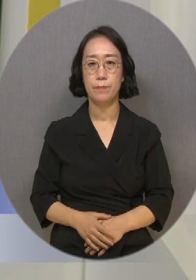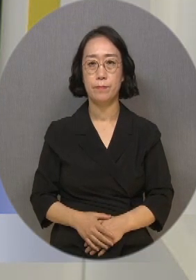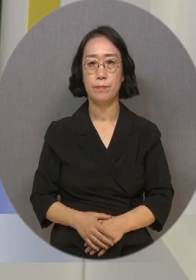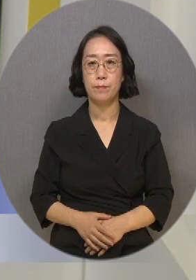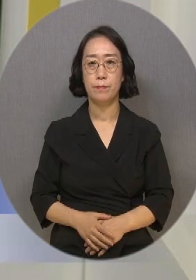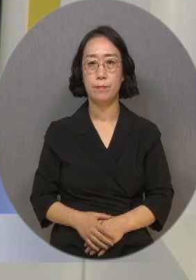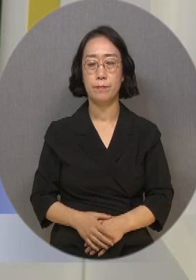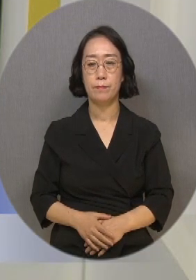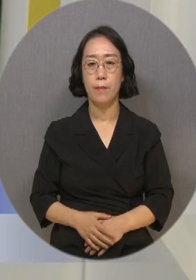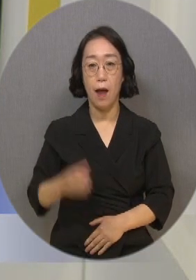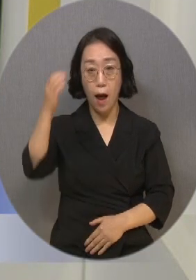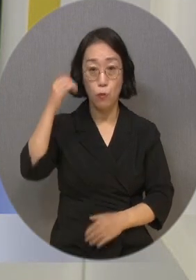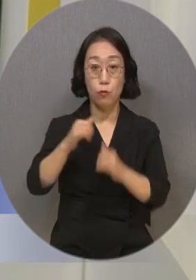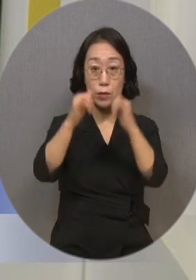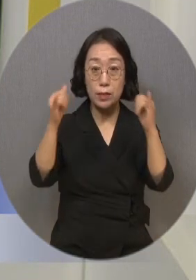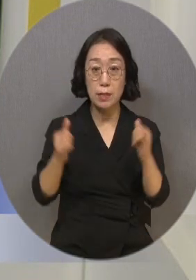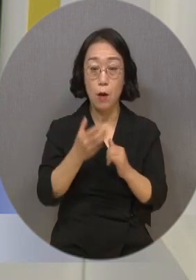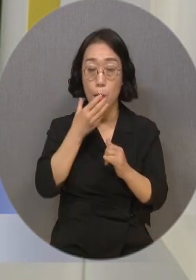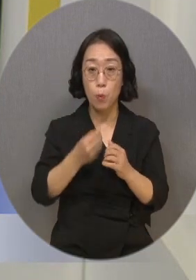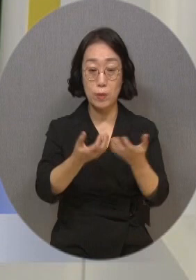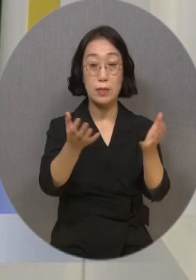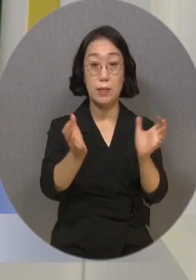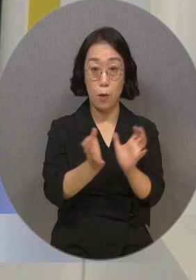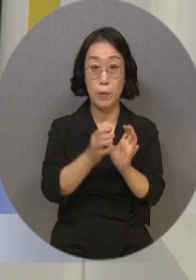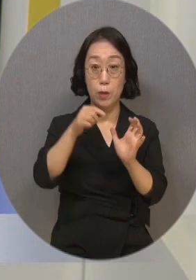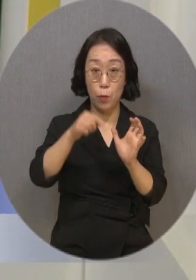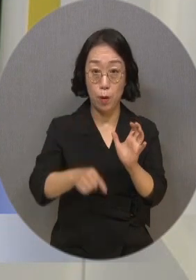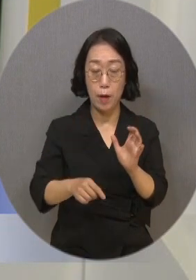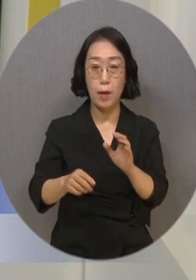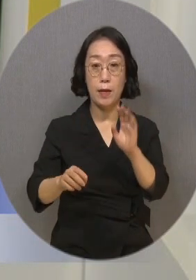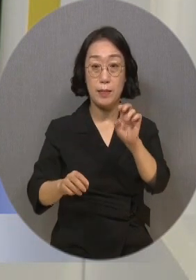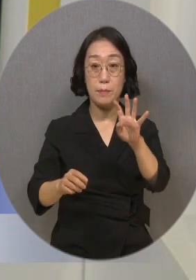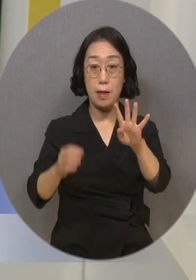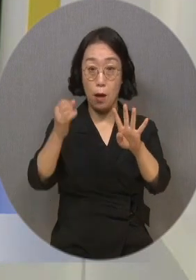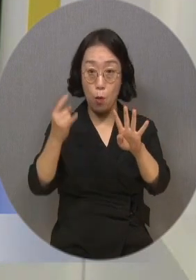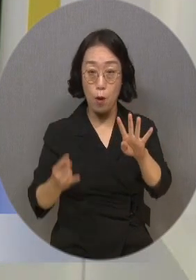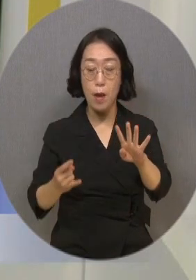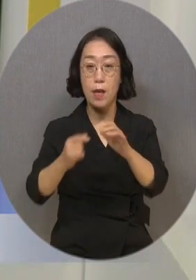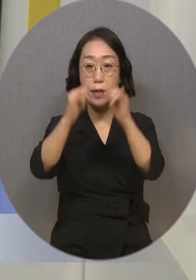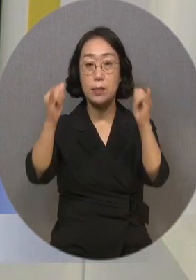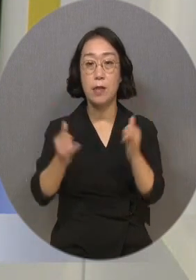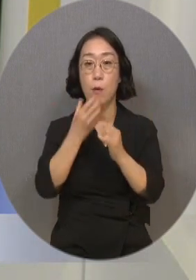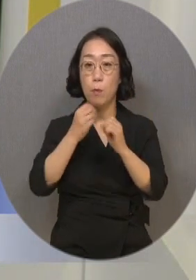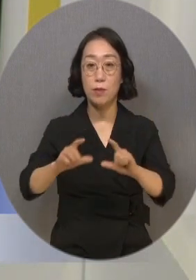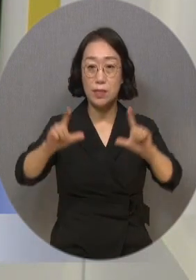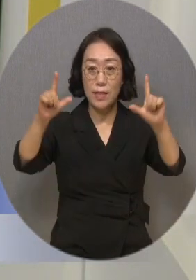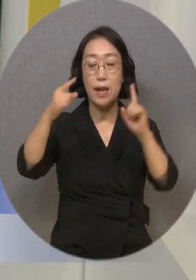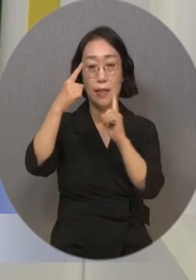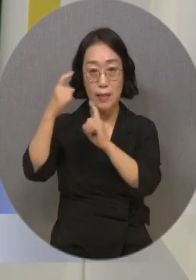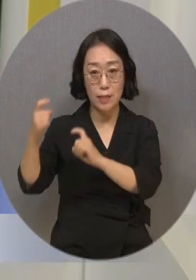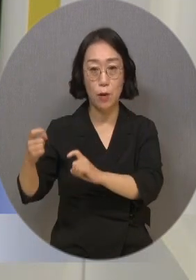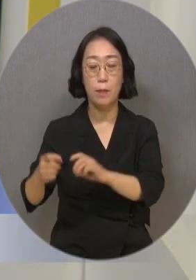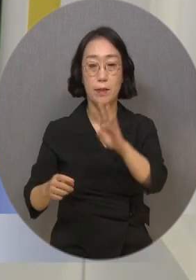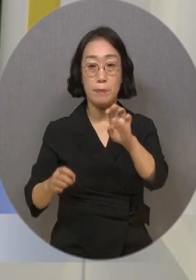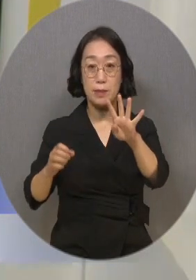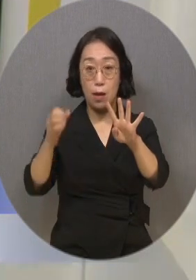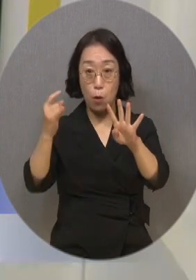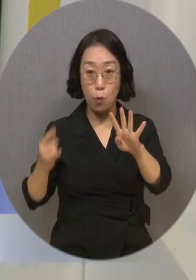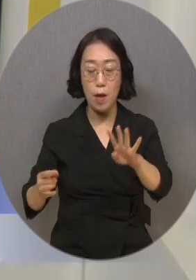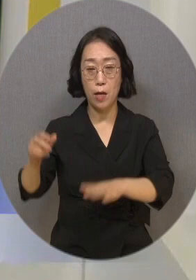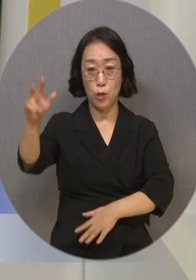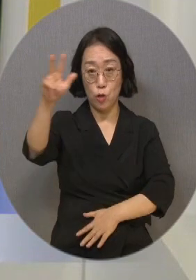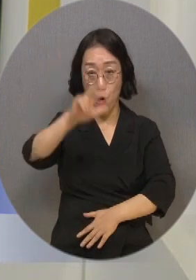다음 뉴스입니다 한국사회복지협의회가 제24회 사회복제의 날 기념식과 제34회 전국